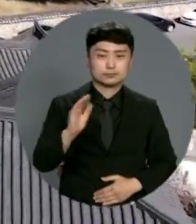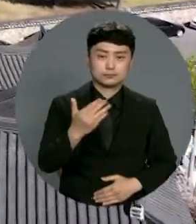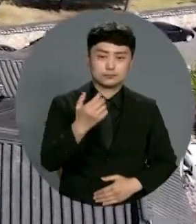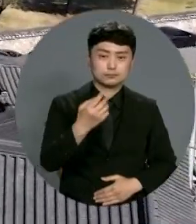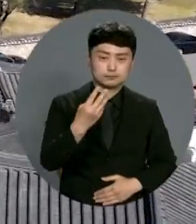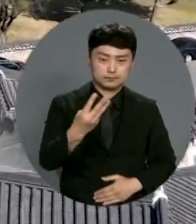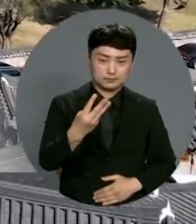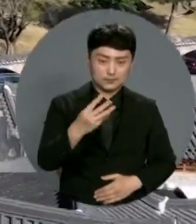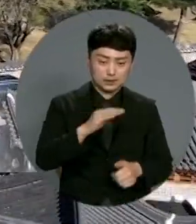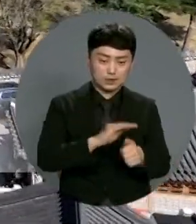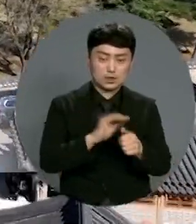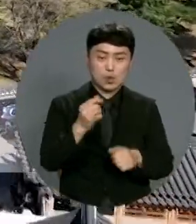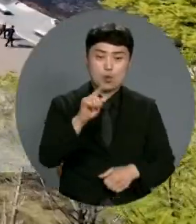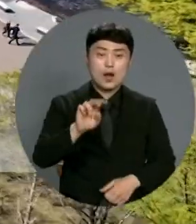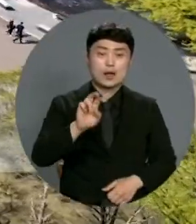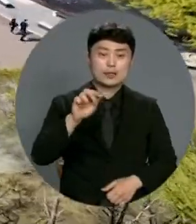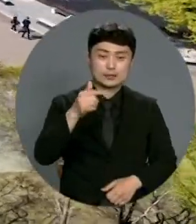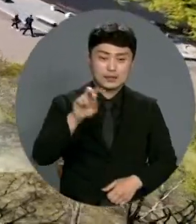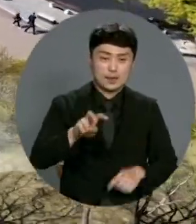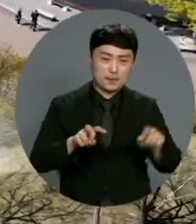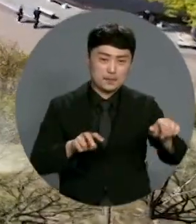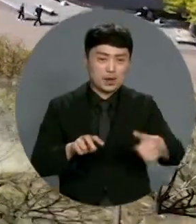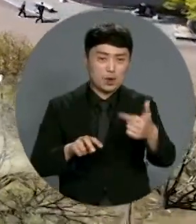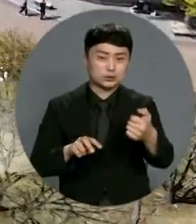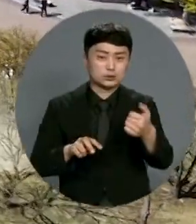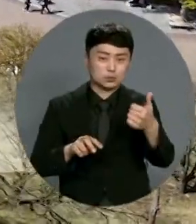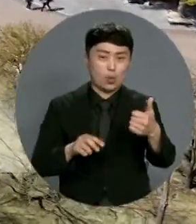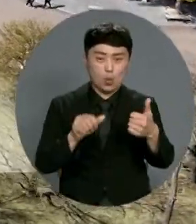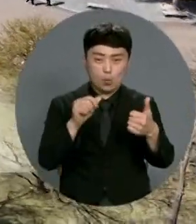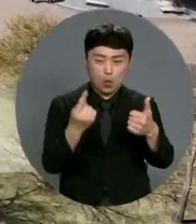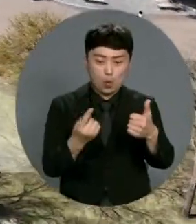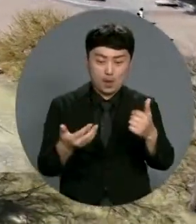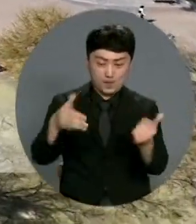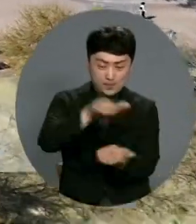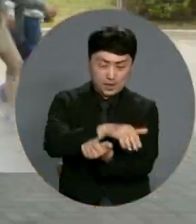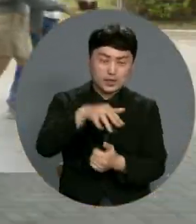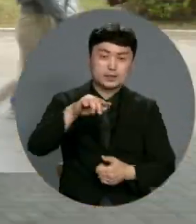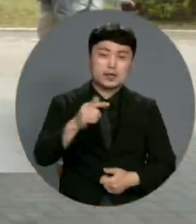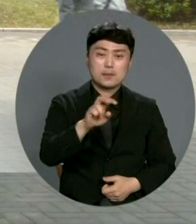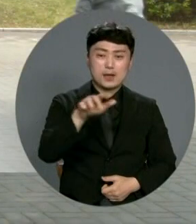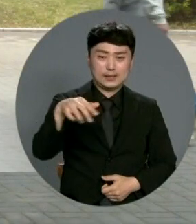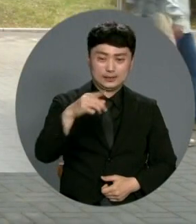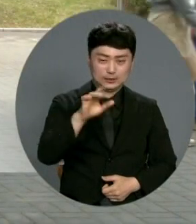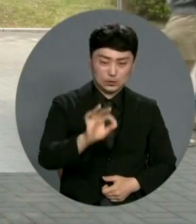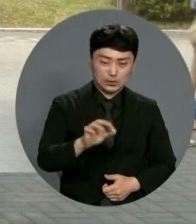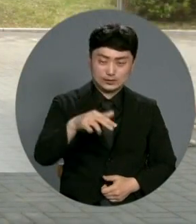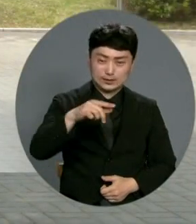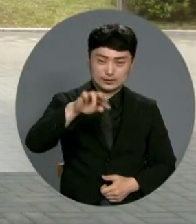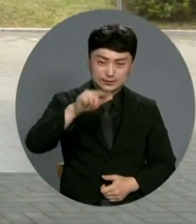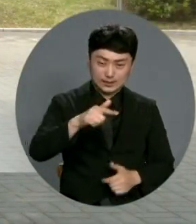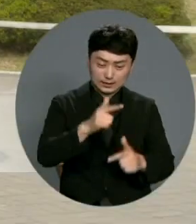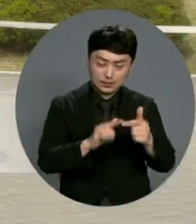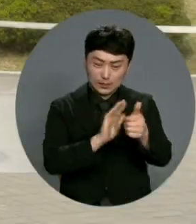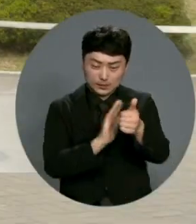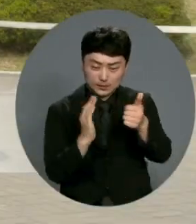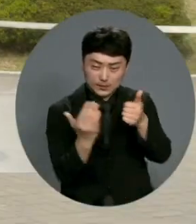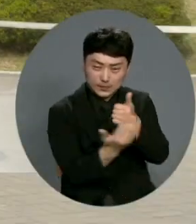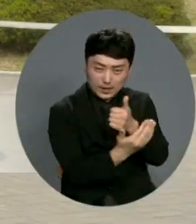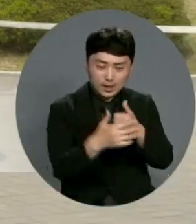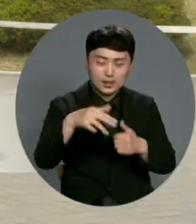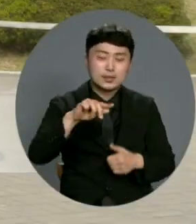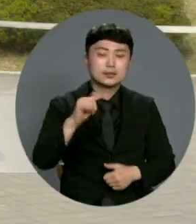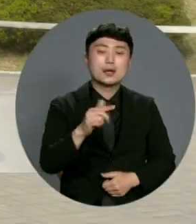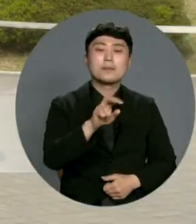1973년 경주 황남동 155호 고분 발굴에서 확인된 천마총. 자작나무에 그려진 천마도가 나와